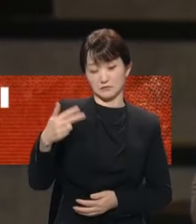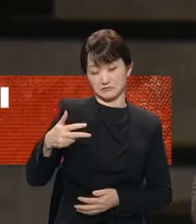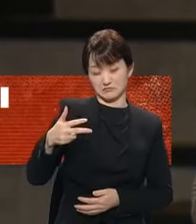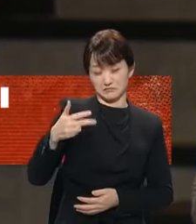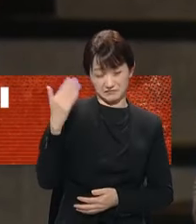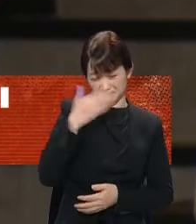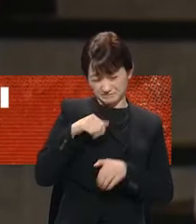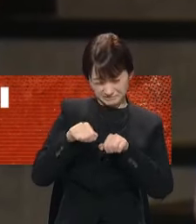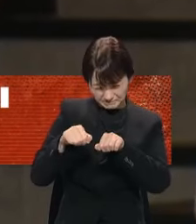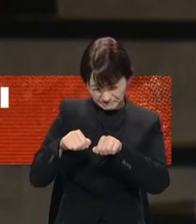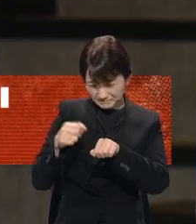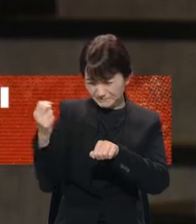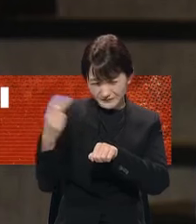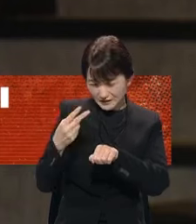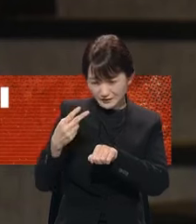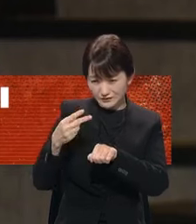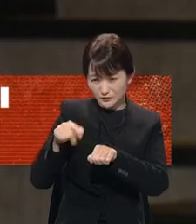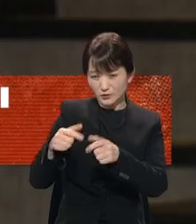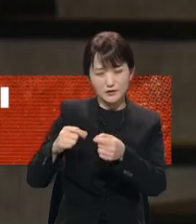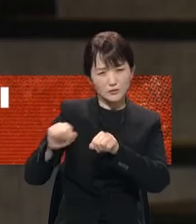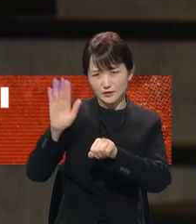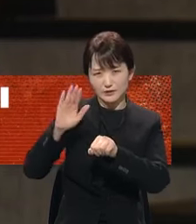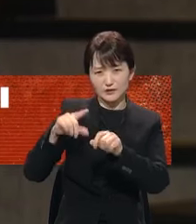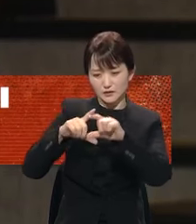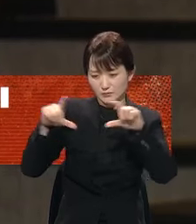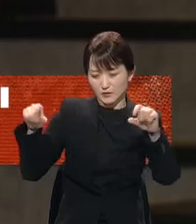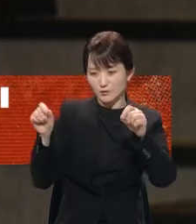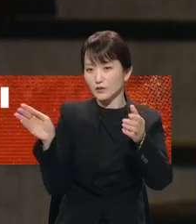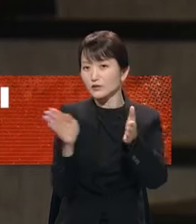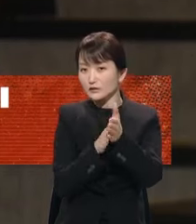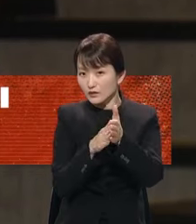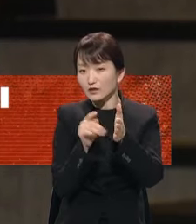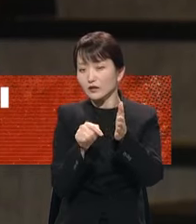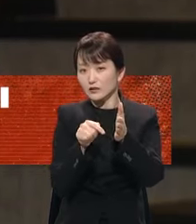그러지 않겠다라는 메모를 붙여라. 그렇지 않으면 경찰에 정말로